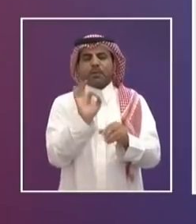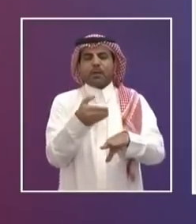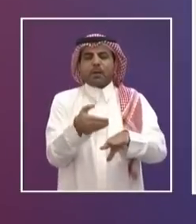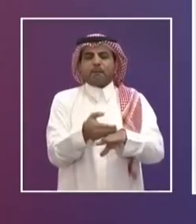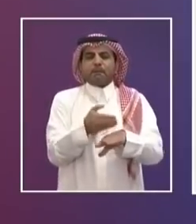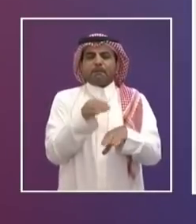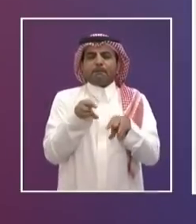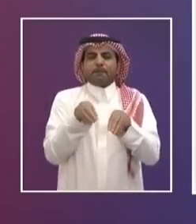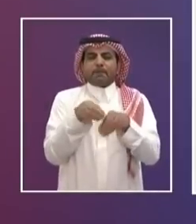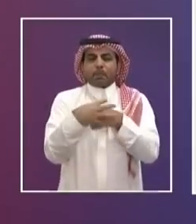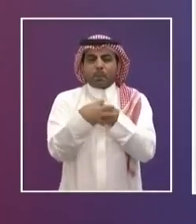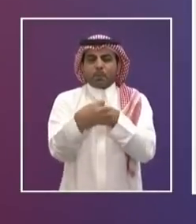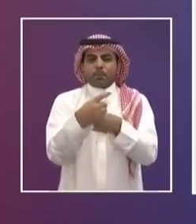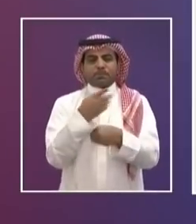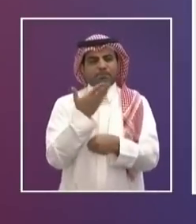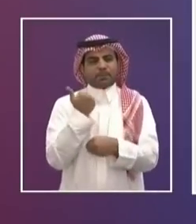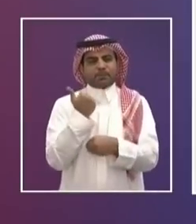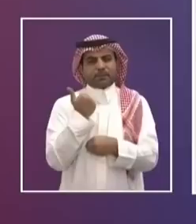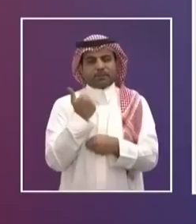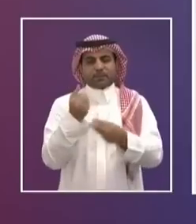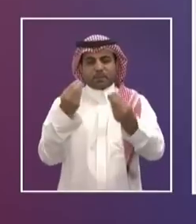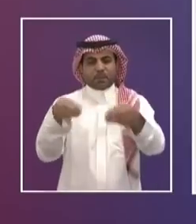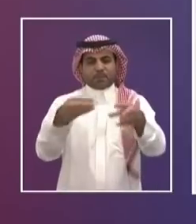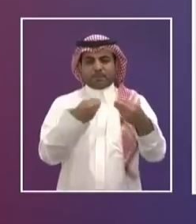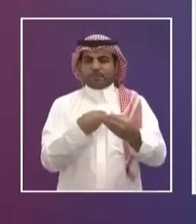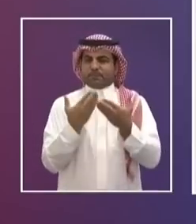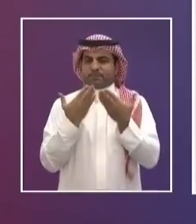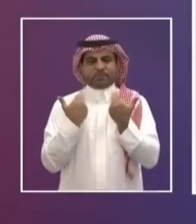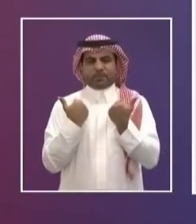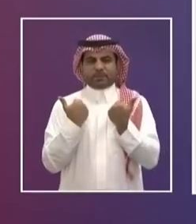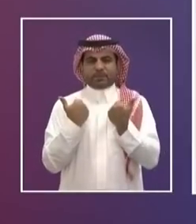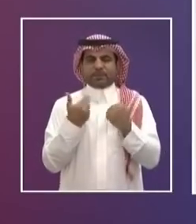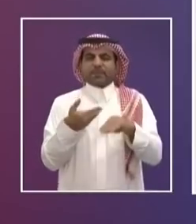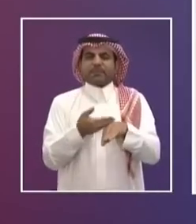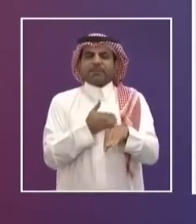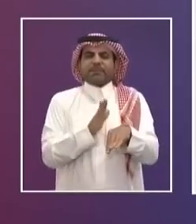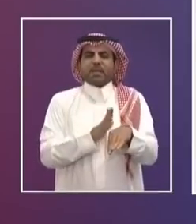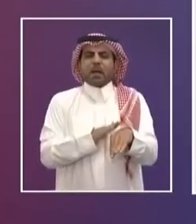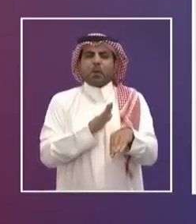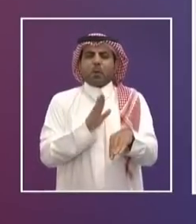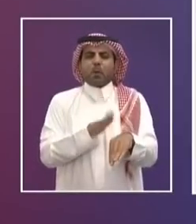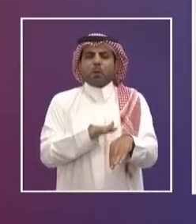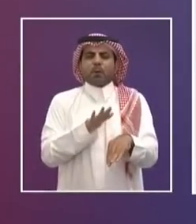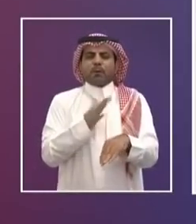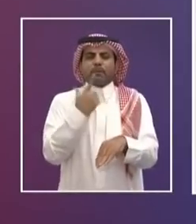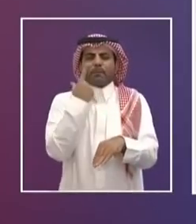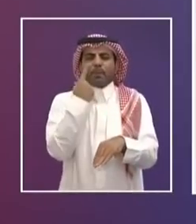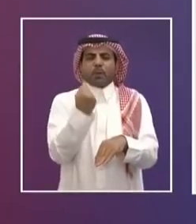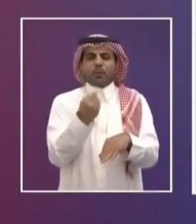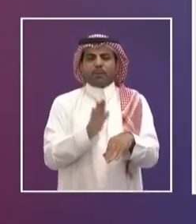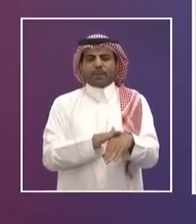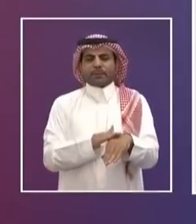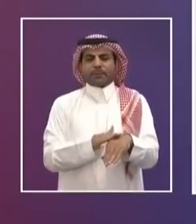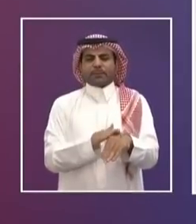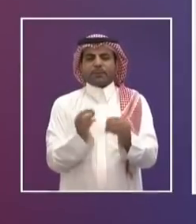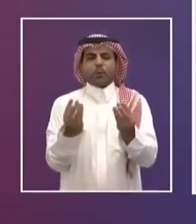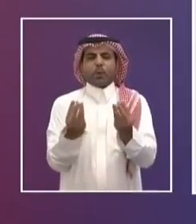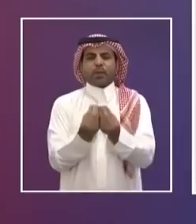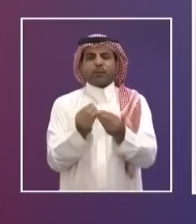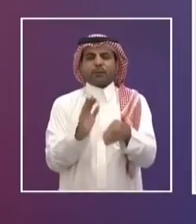للتكاثر وغير معدية وغير مؤذية لا للشخص ولا لمن حوله، تكون تظهر في التحليل كبقايا متبقية